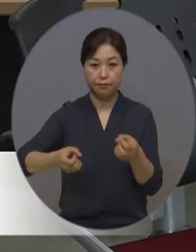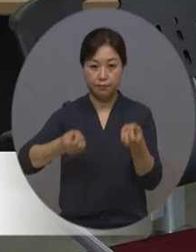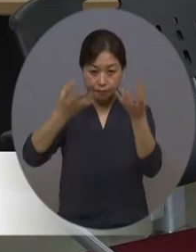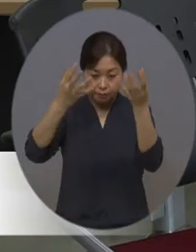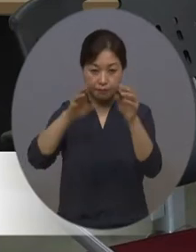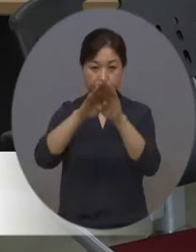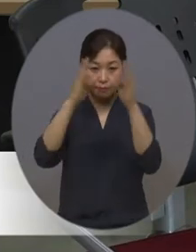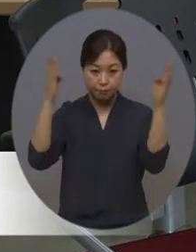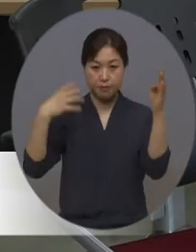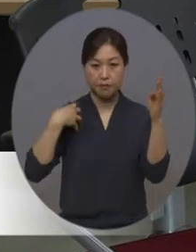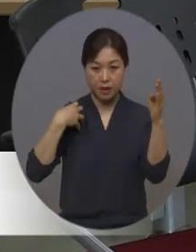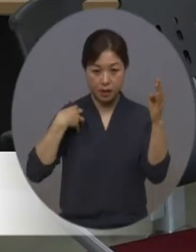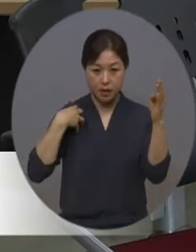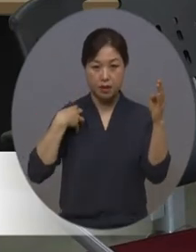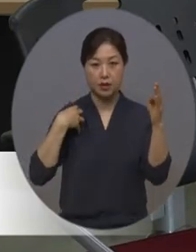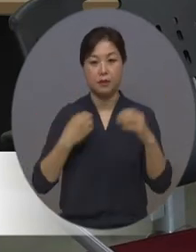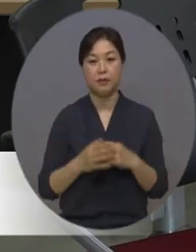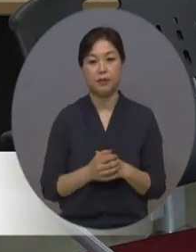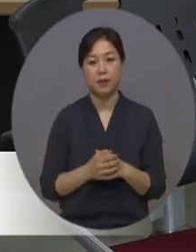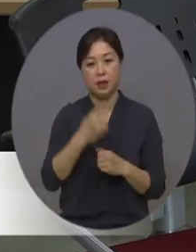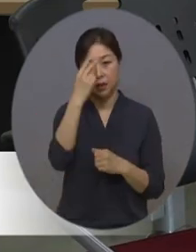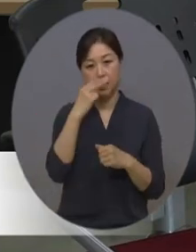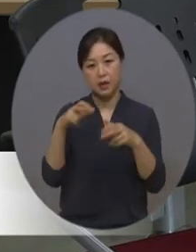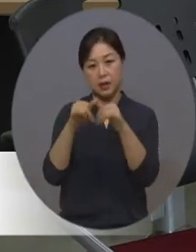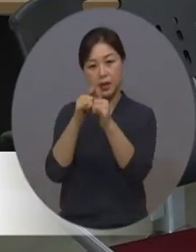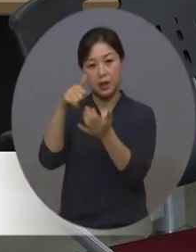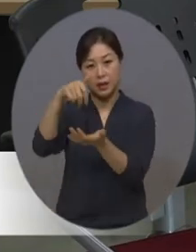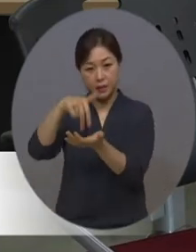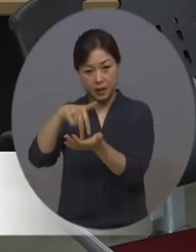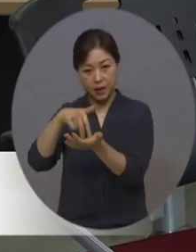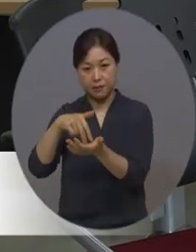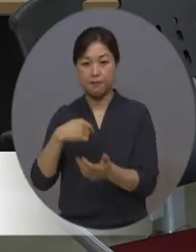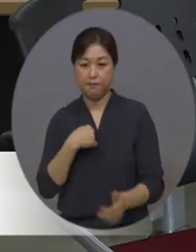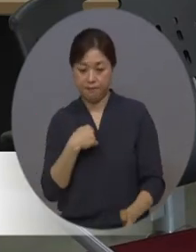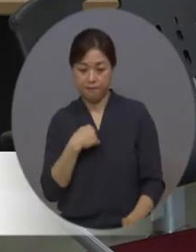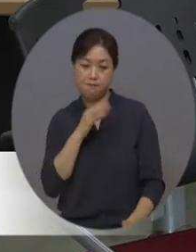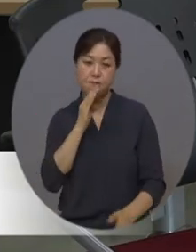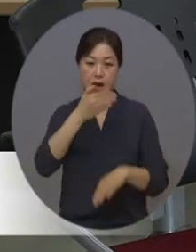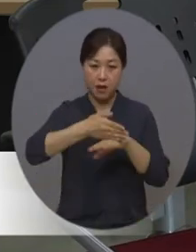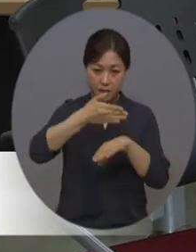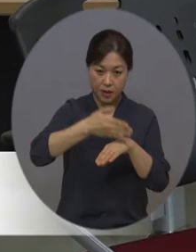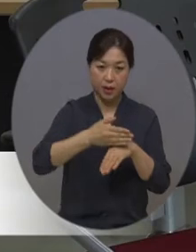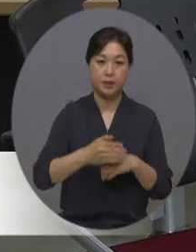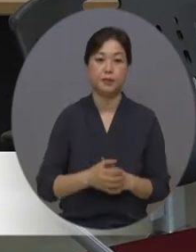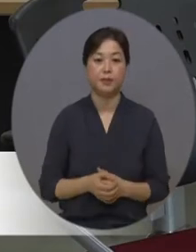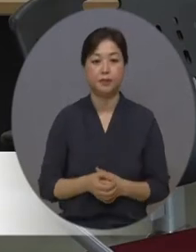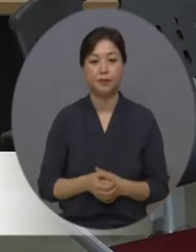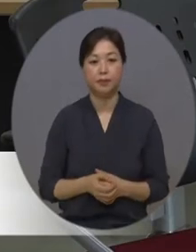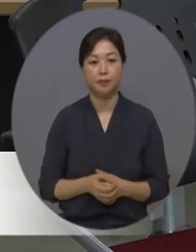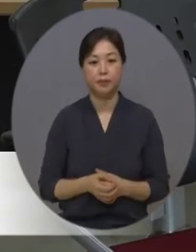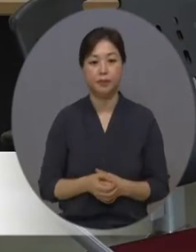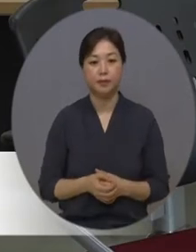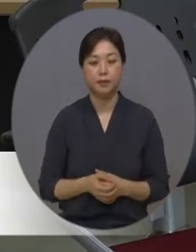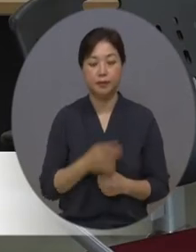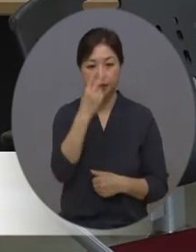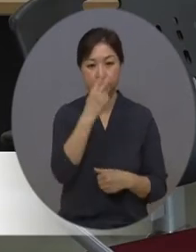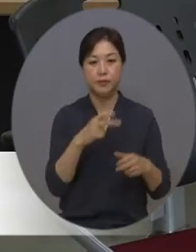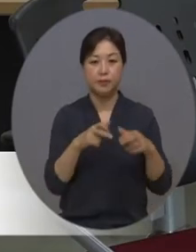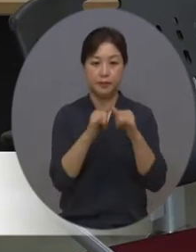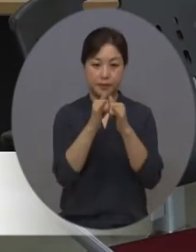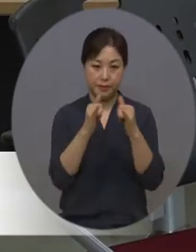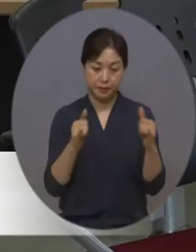배치하여 근거를 들어서 시각장애 눌러서 정말 감사 드리면서 어제 갑자기 인